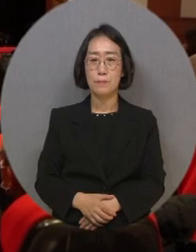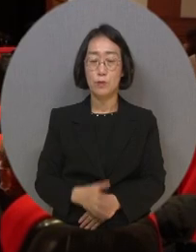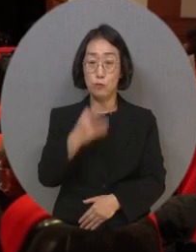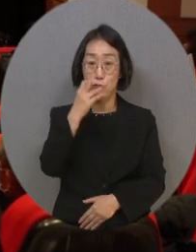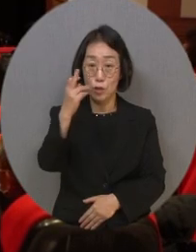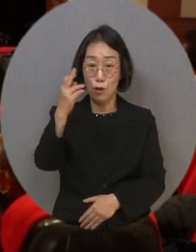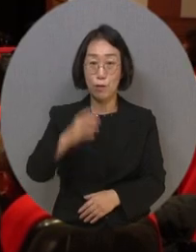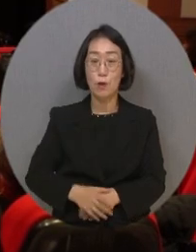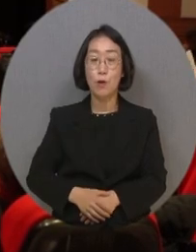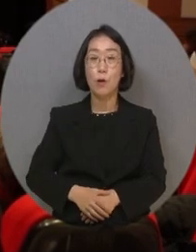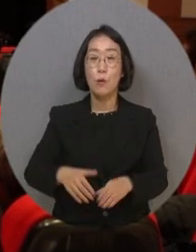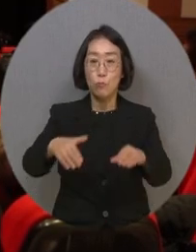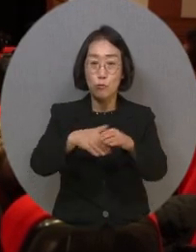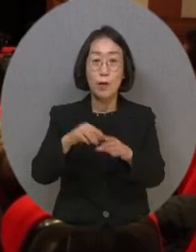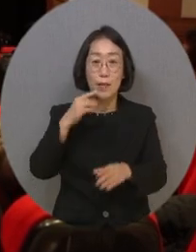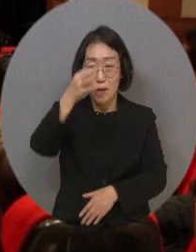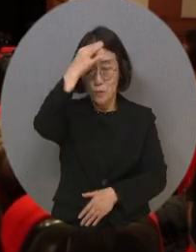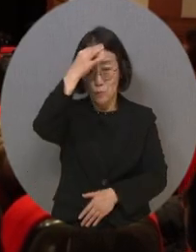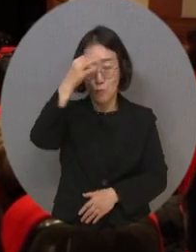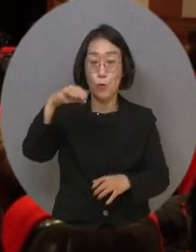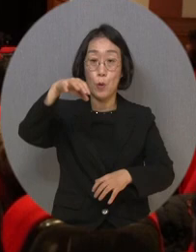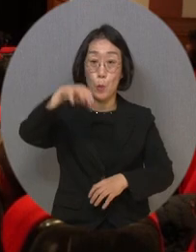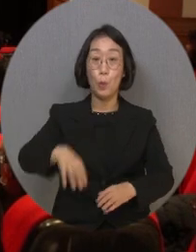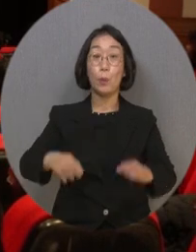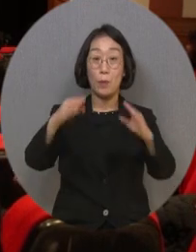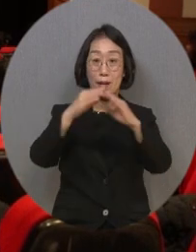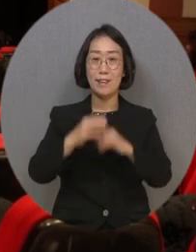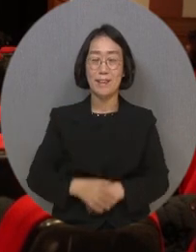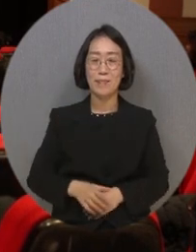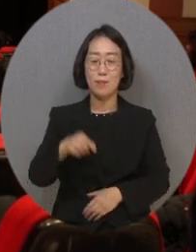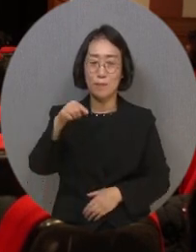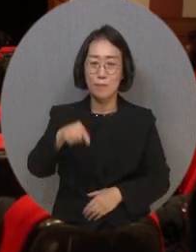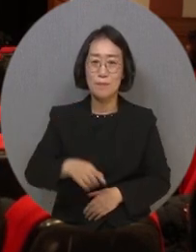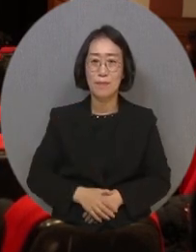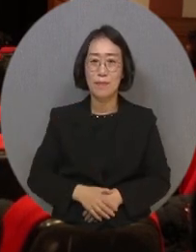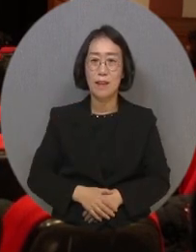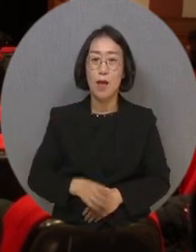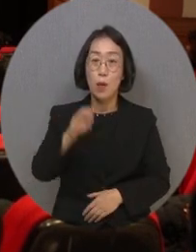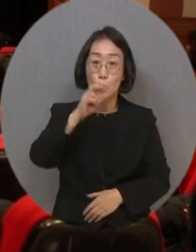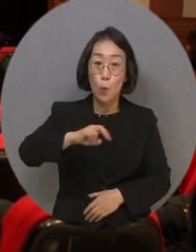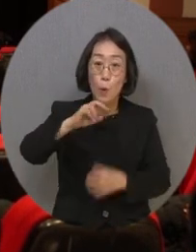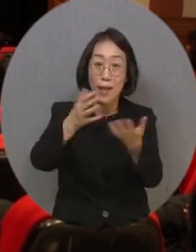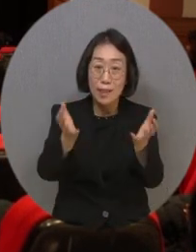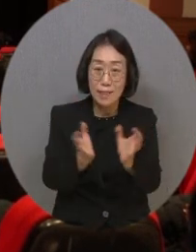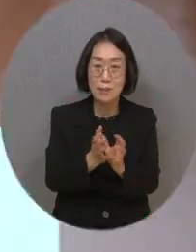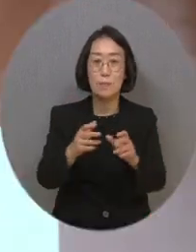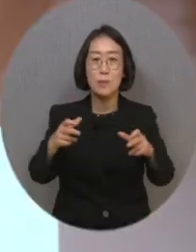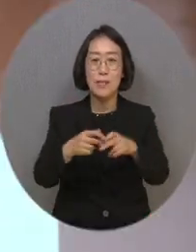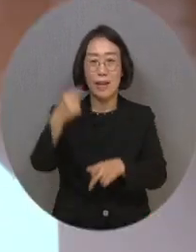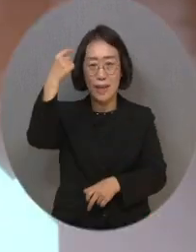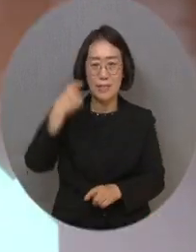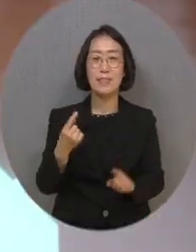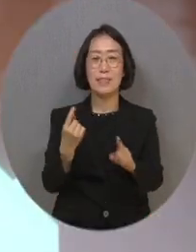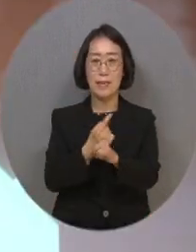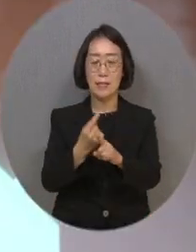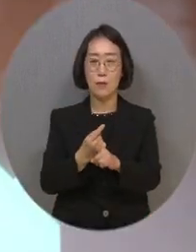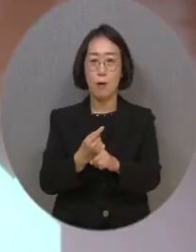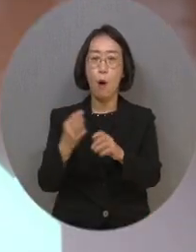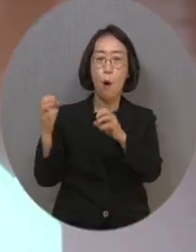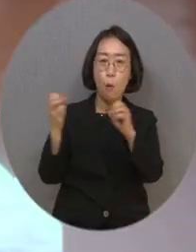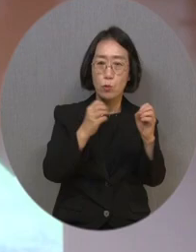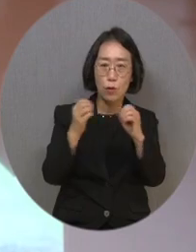순천 문화예술회관 소극장에서 발달장애인 성악과 앙상블과 함께하는 장애 인식 개선, 공감